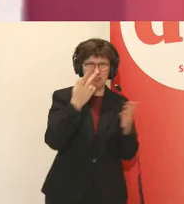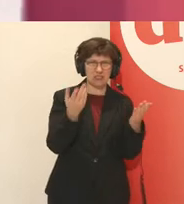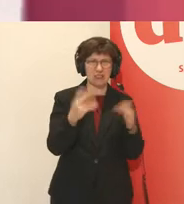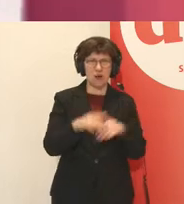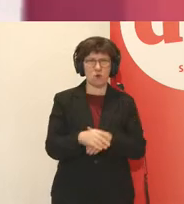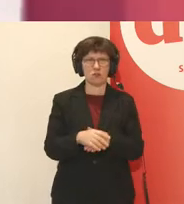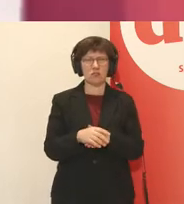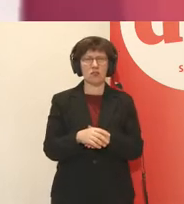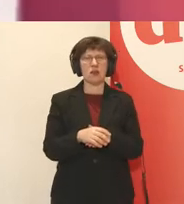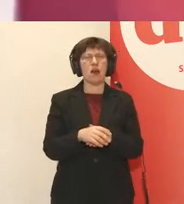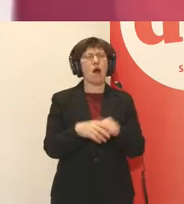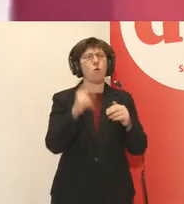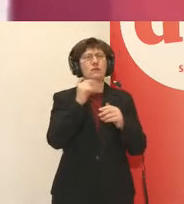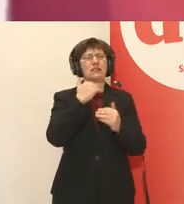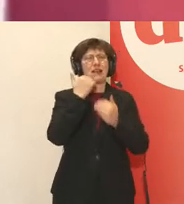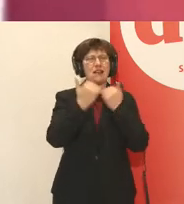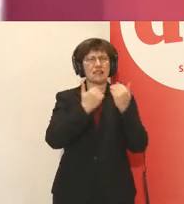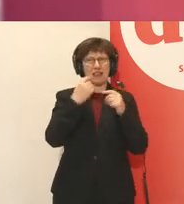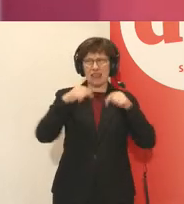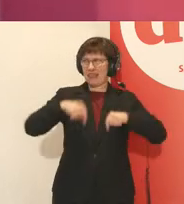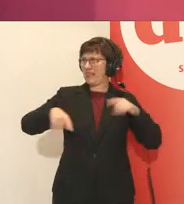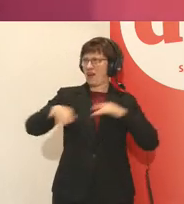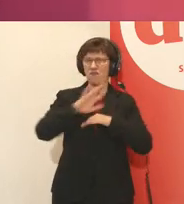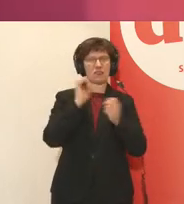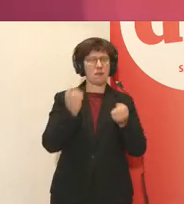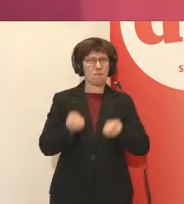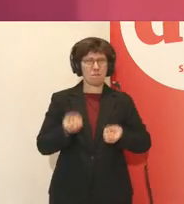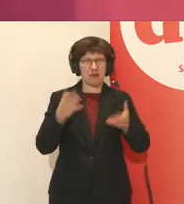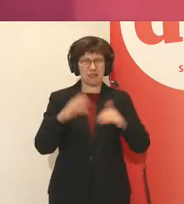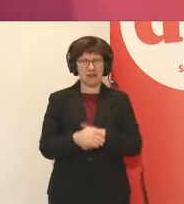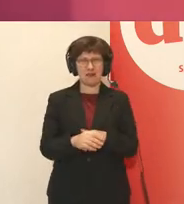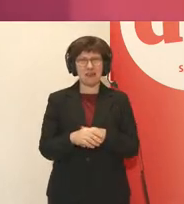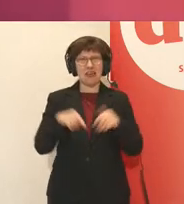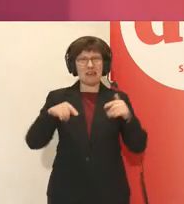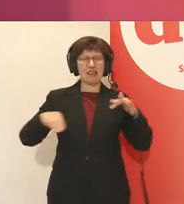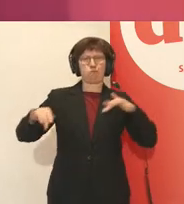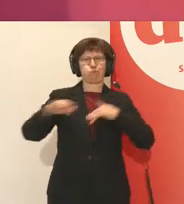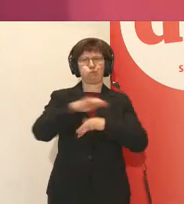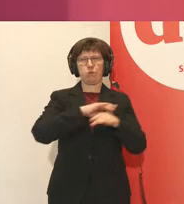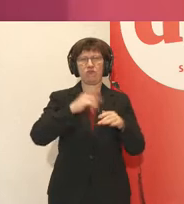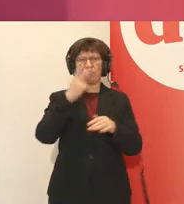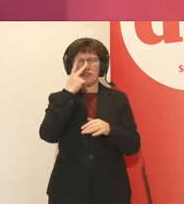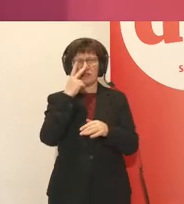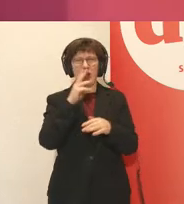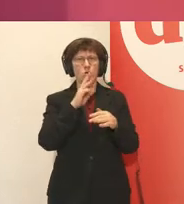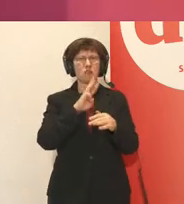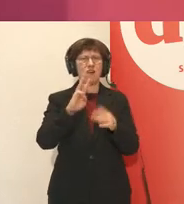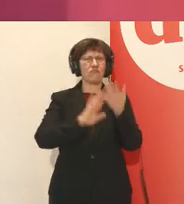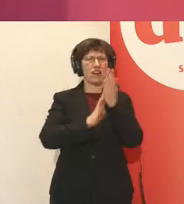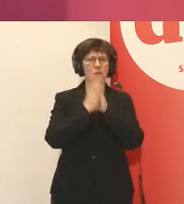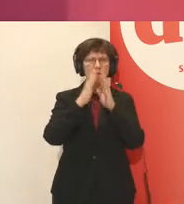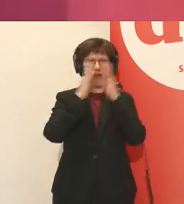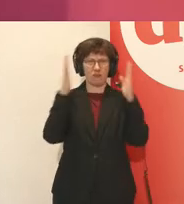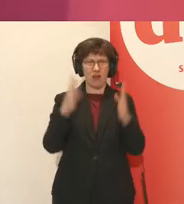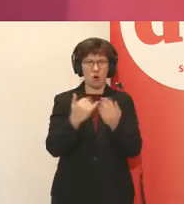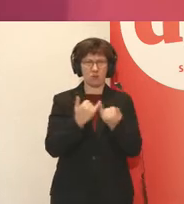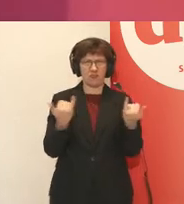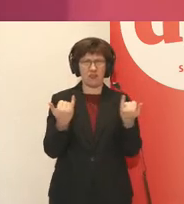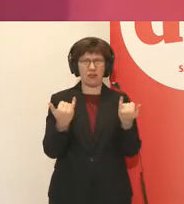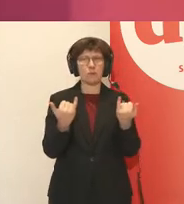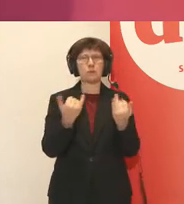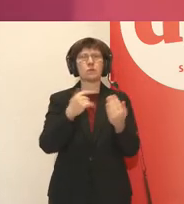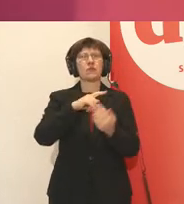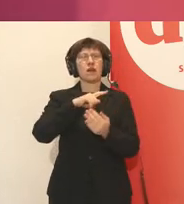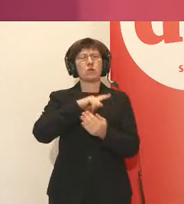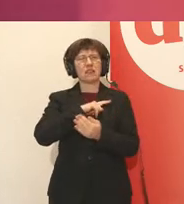auch ein bisschen was erzählen was hier so passiert und was hier so um uns herum im willy-brandt-haus los ist und dazu habe